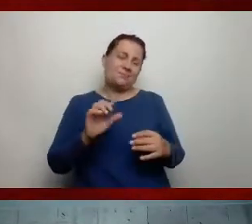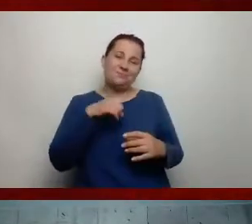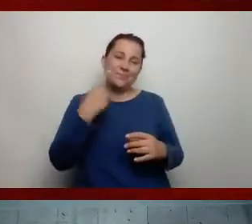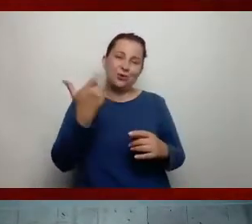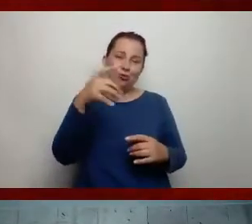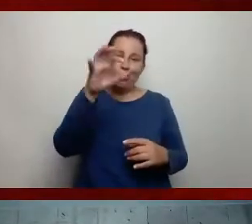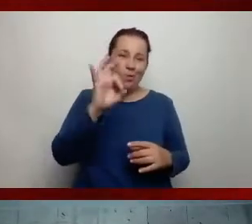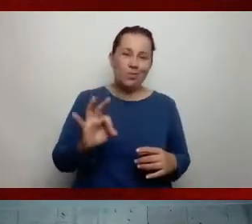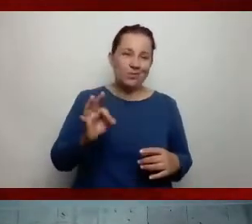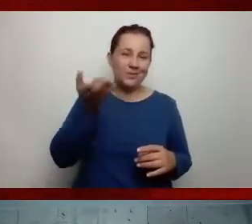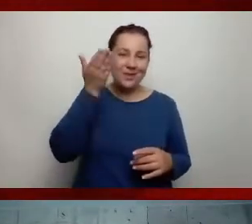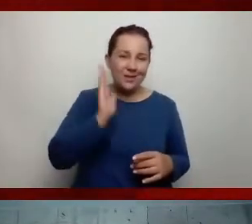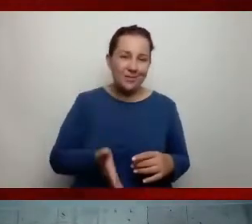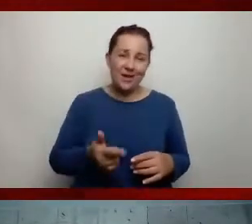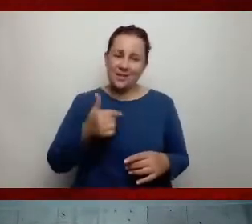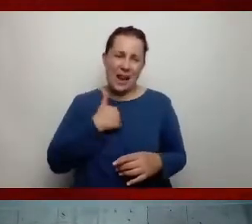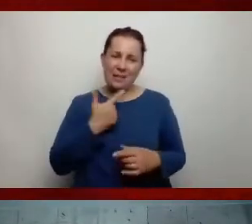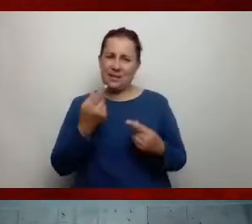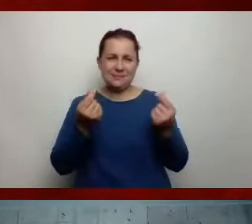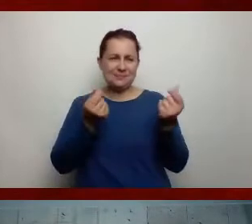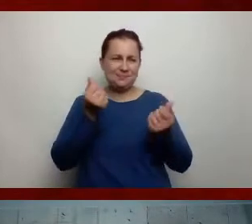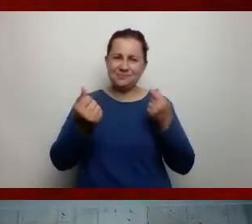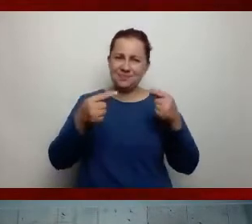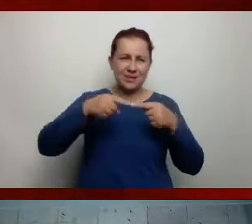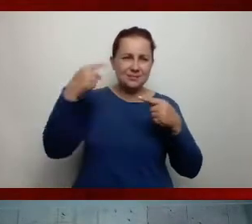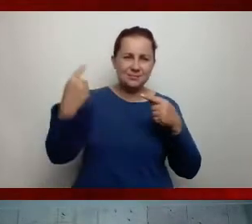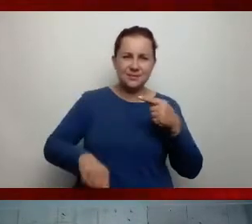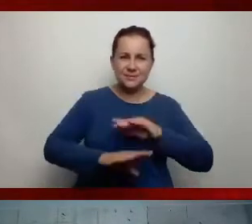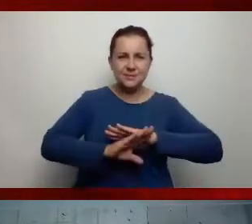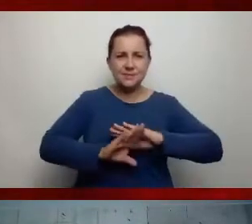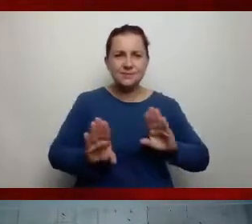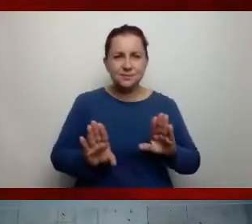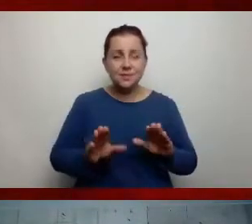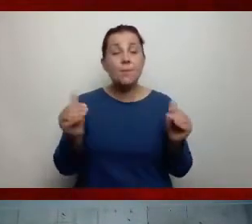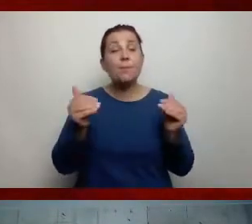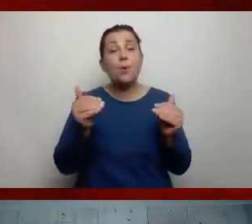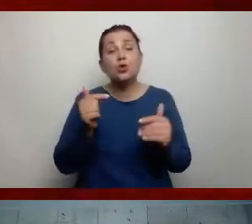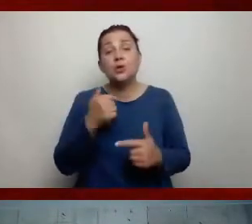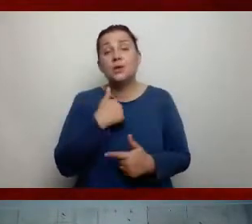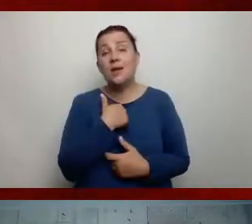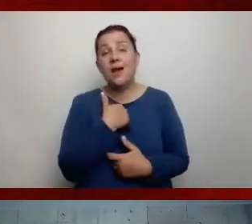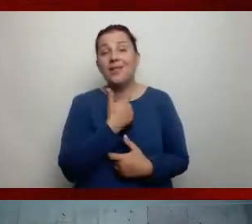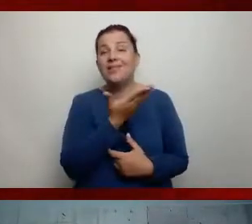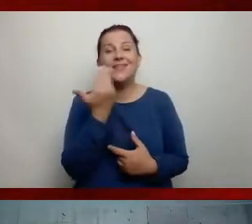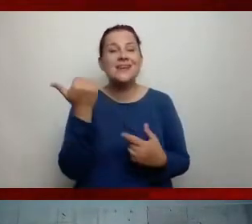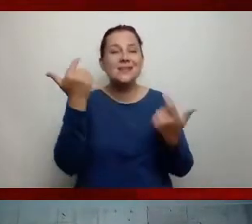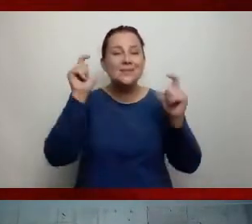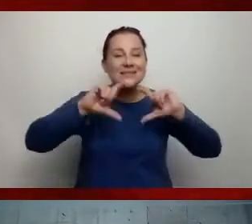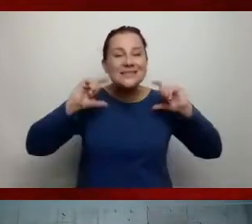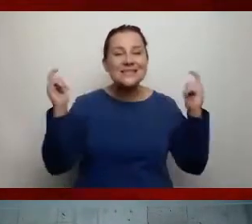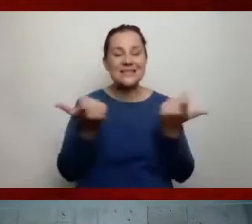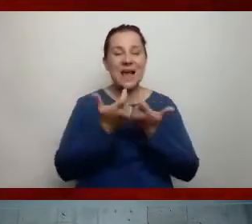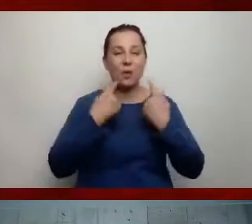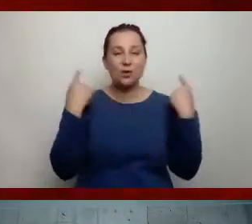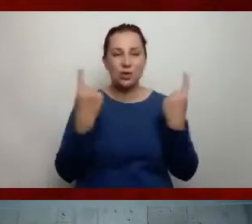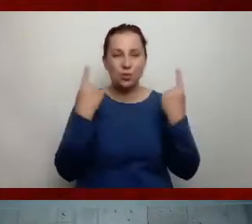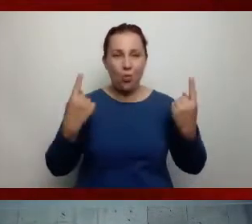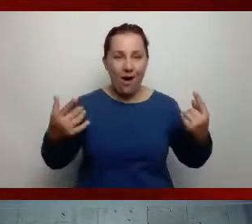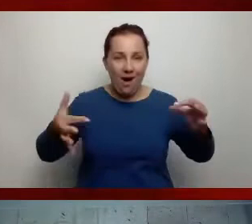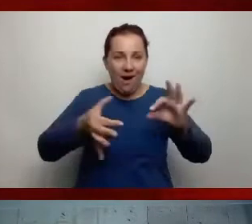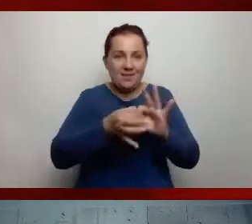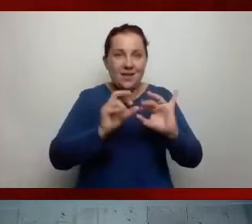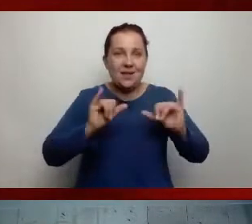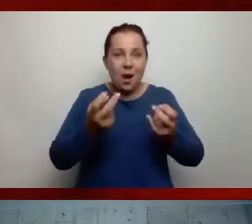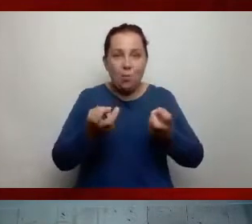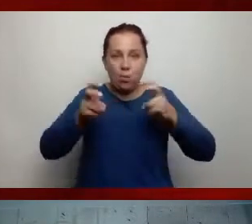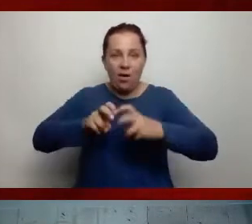dla mnie to nie gra. Natomiast okej, może ja to po prostu jakby nie znam całego kontekstu, także bardzo bym był wdzięczny, gdyby